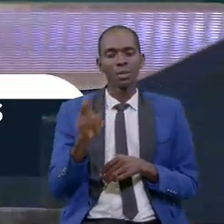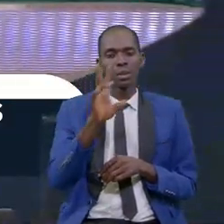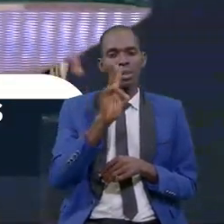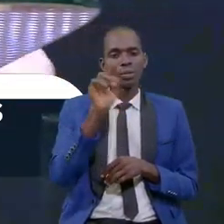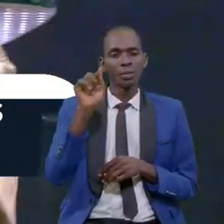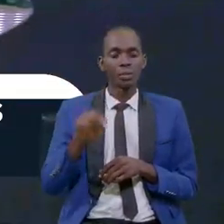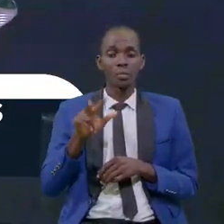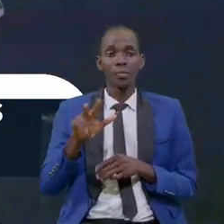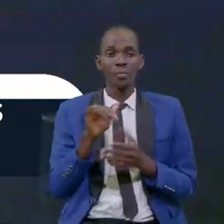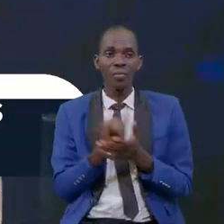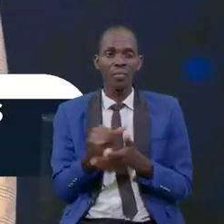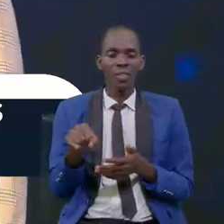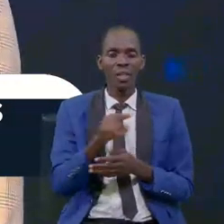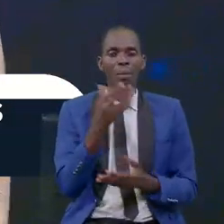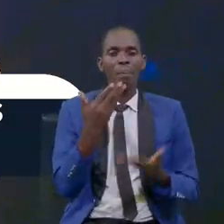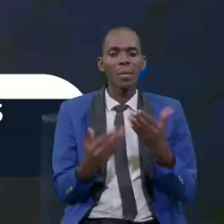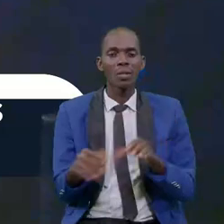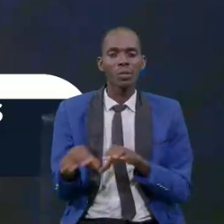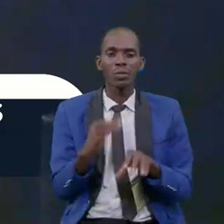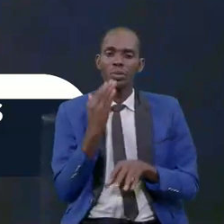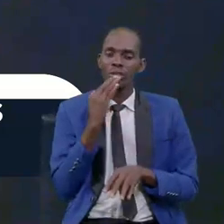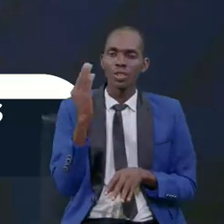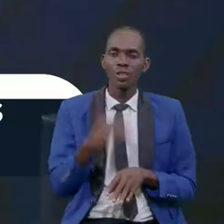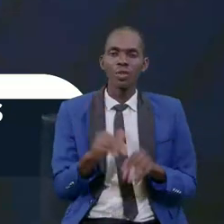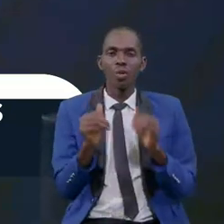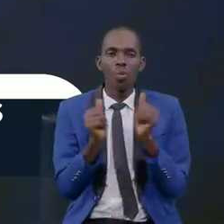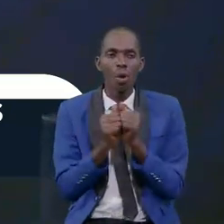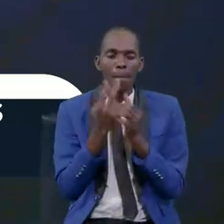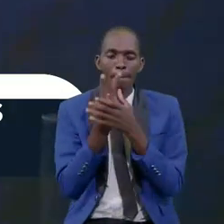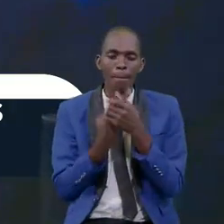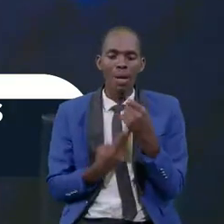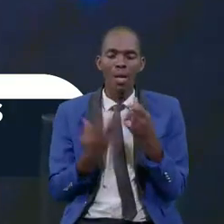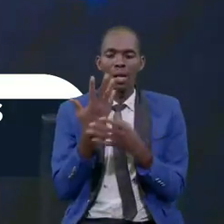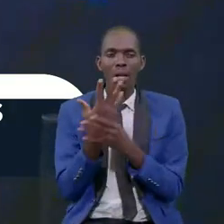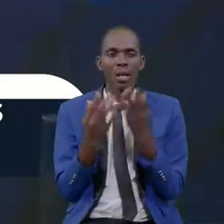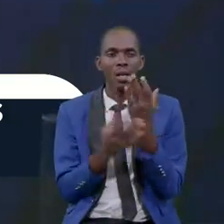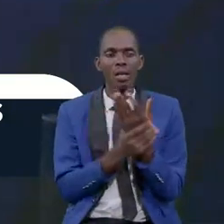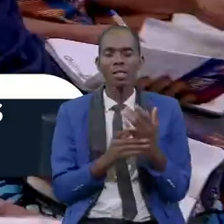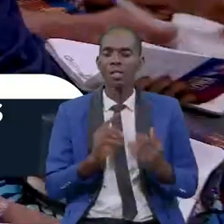Michée 7, verset 3 qui dit, leurs mains sont habiles à faire le mal.